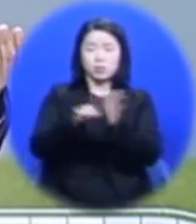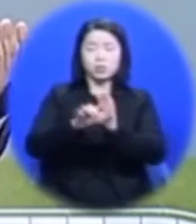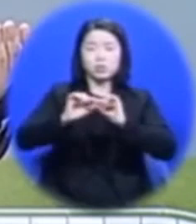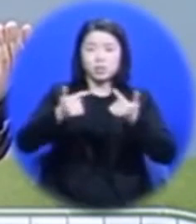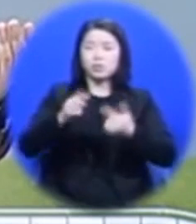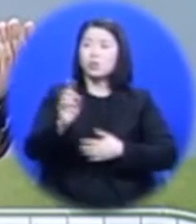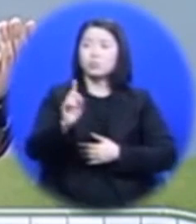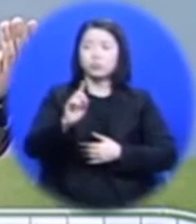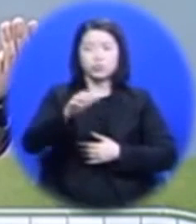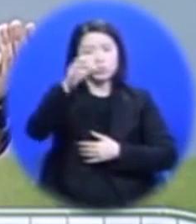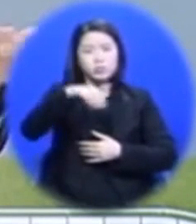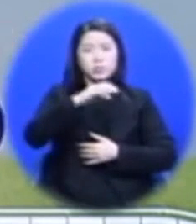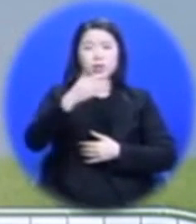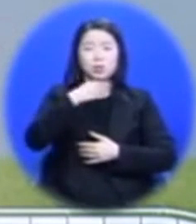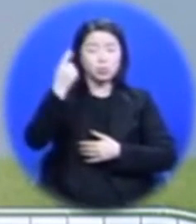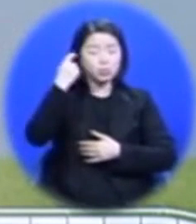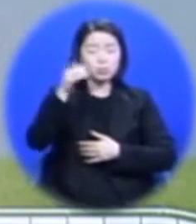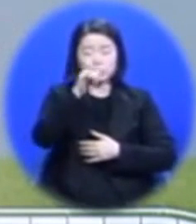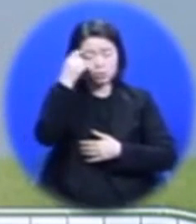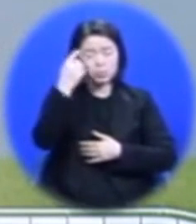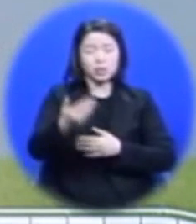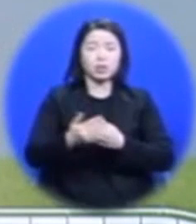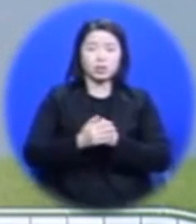십자가의 복음이 있습니까?